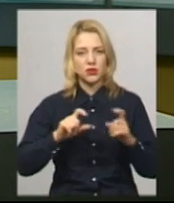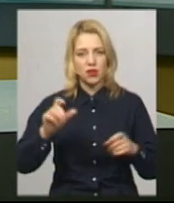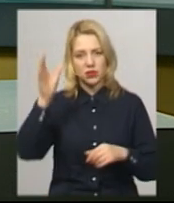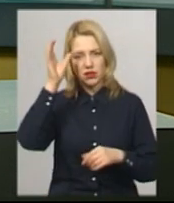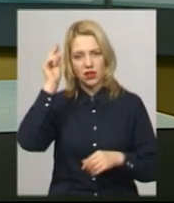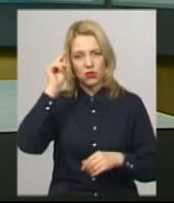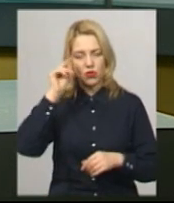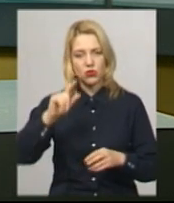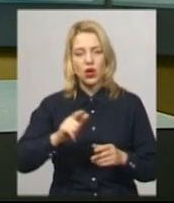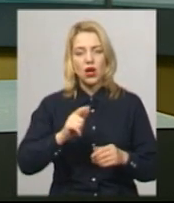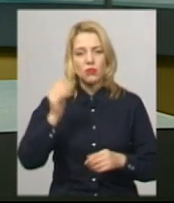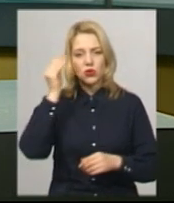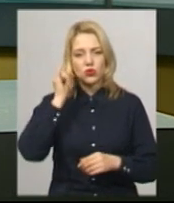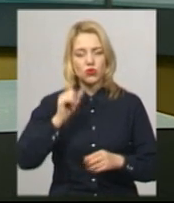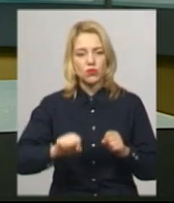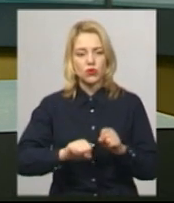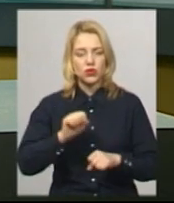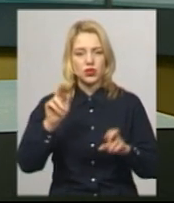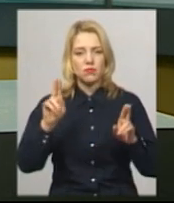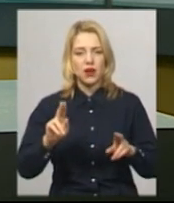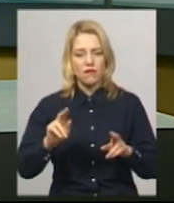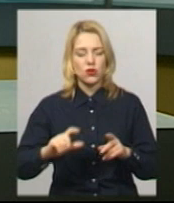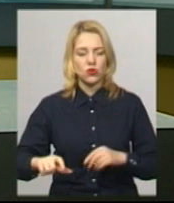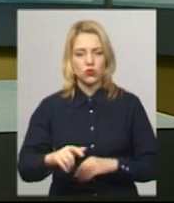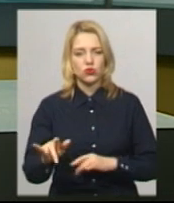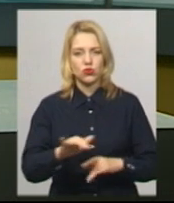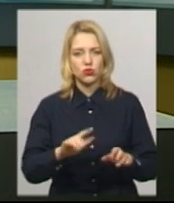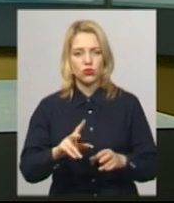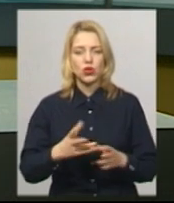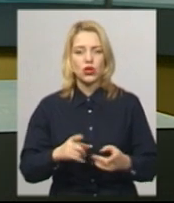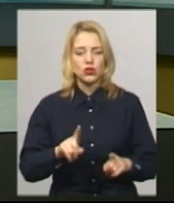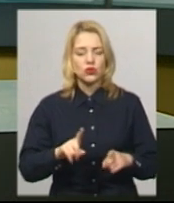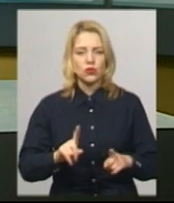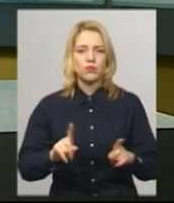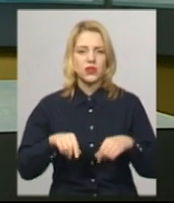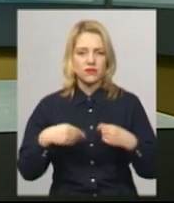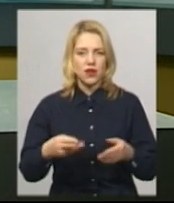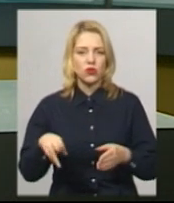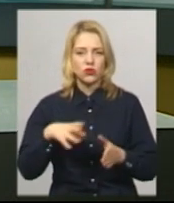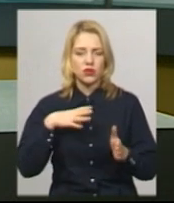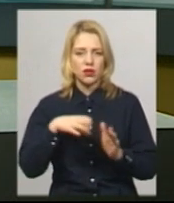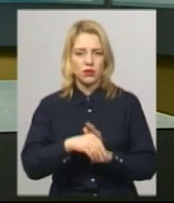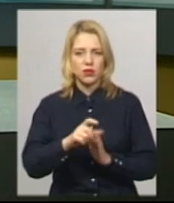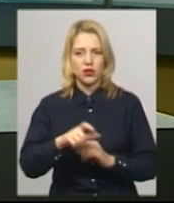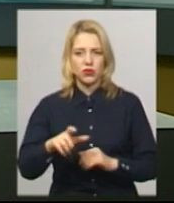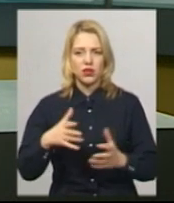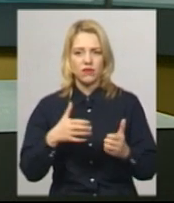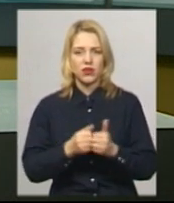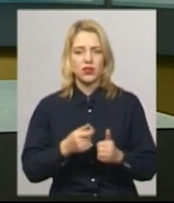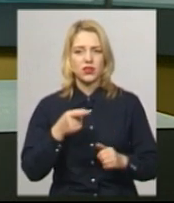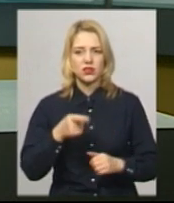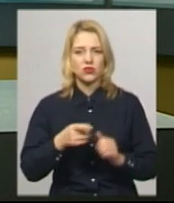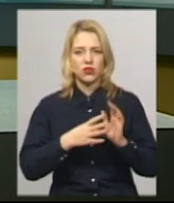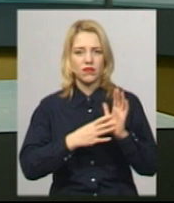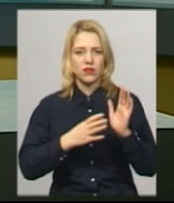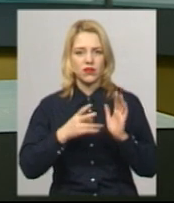підозрюють у порушенні правил безпеки дорожнього руху, що спричинило загибель кількох людей. Аварія сталася 2018 року